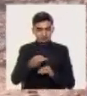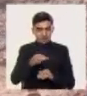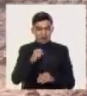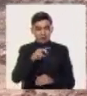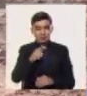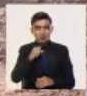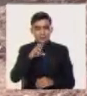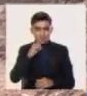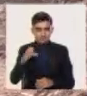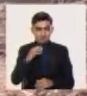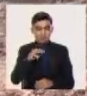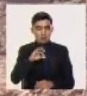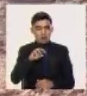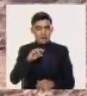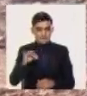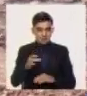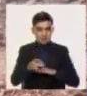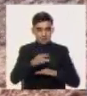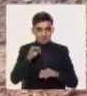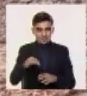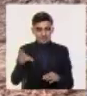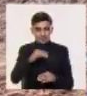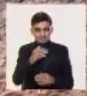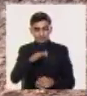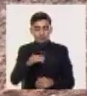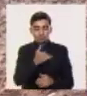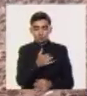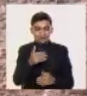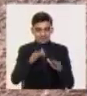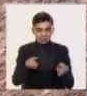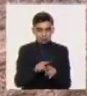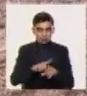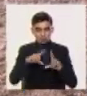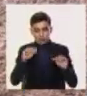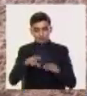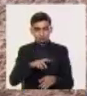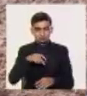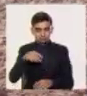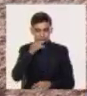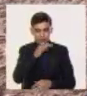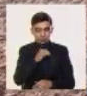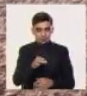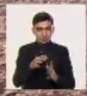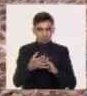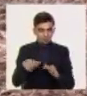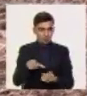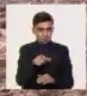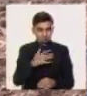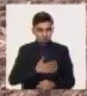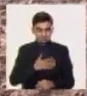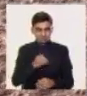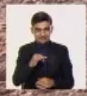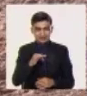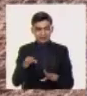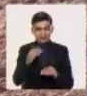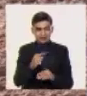Алгабас Тулебийского района. По словам сельчан, их дети не могут пройти в учебные заведения по сельским дорогам, а скорая